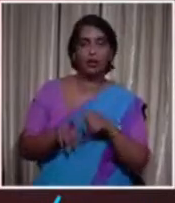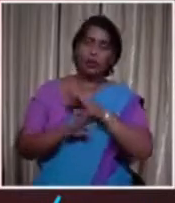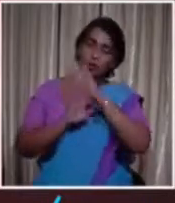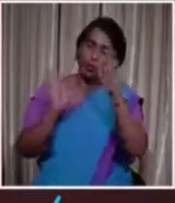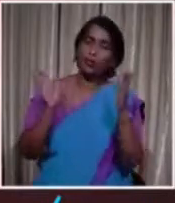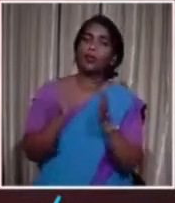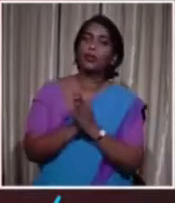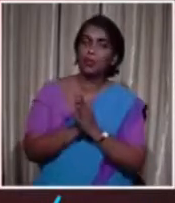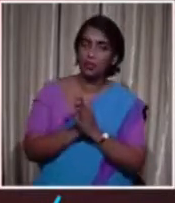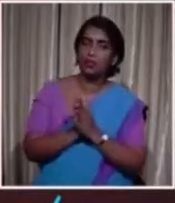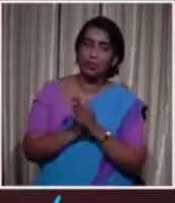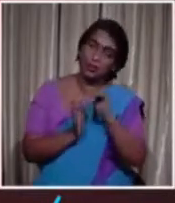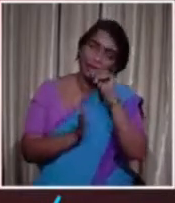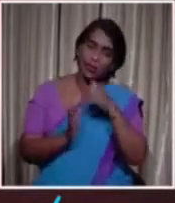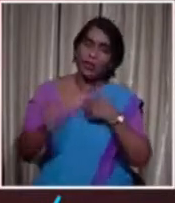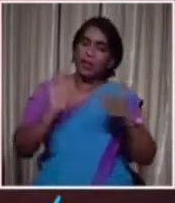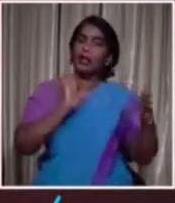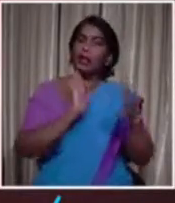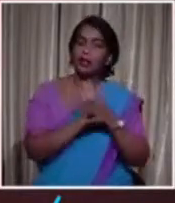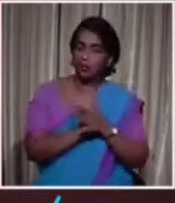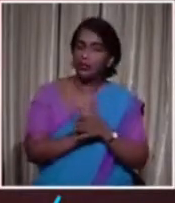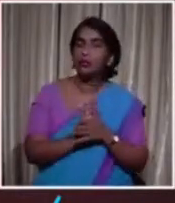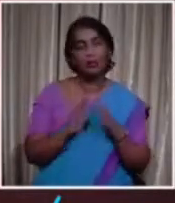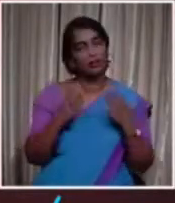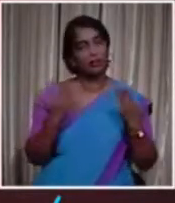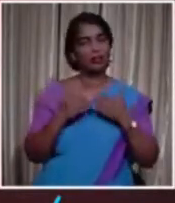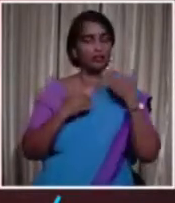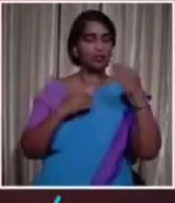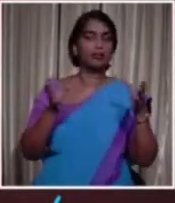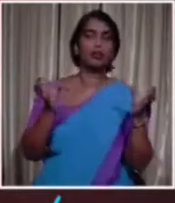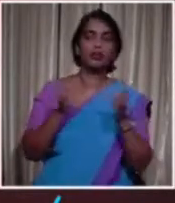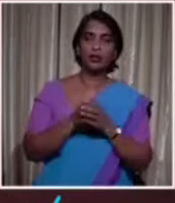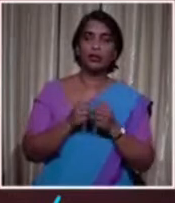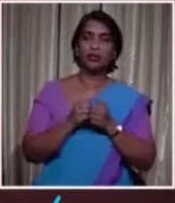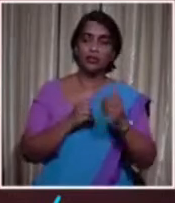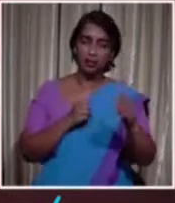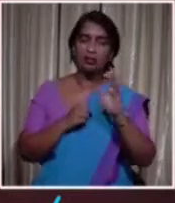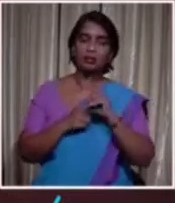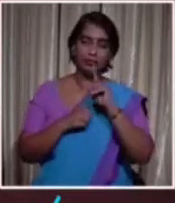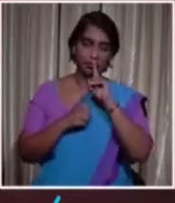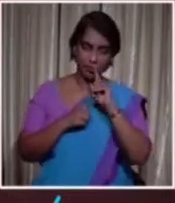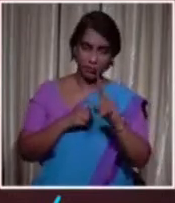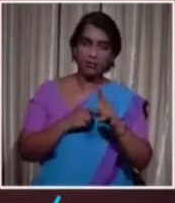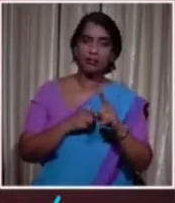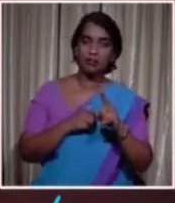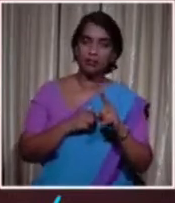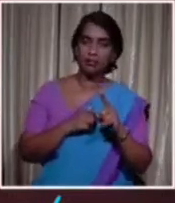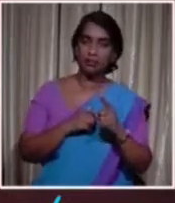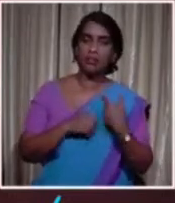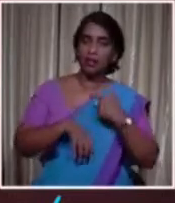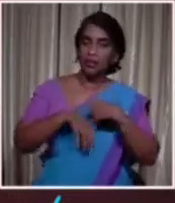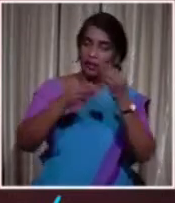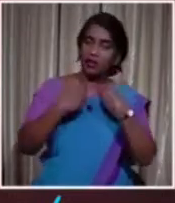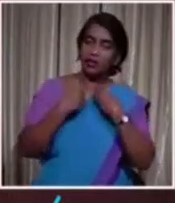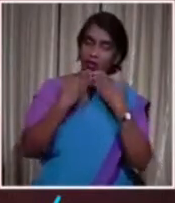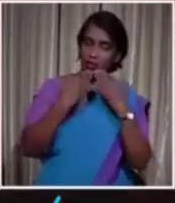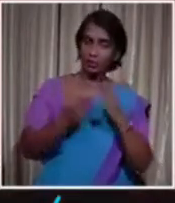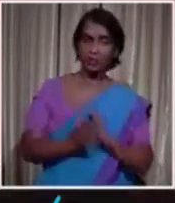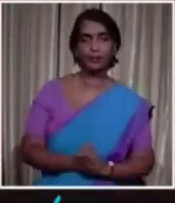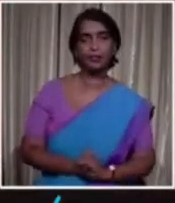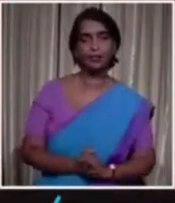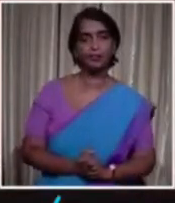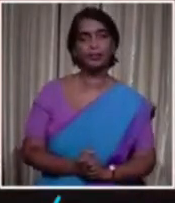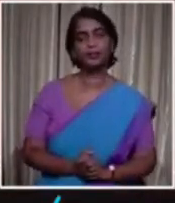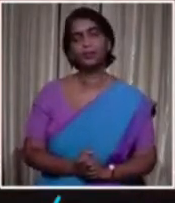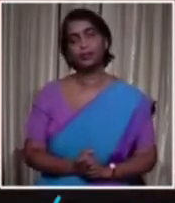දෙනාම මේකට අවංකව එකතු වෙන්න. එහෙම නැත්නම් එන කණ්ඩායමක් එක්ක අපිට යන්න වෙයි කියන බව මතක් කරමින් අවස්ථාව දීම ගැන ස්තුති කරන බොහොම ස්තුතියි. බොහොම